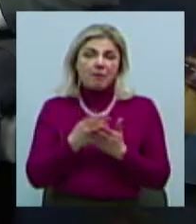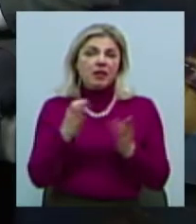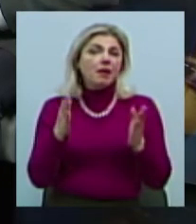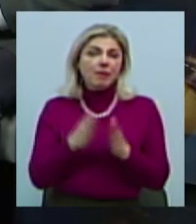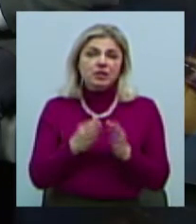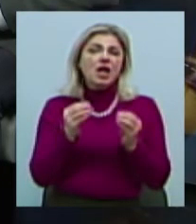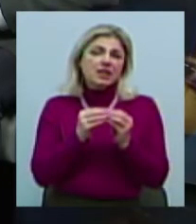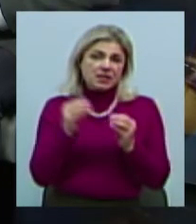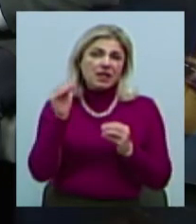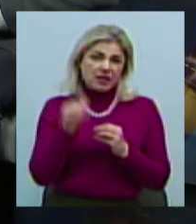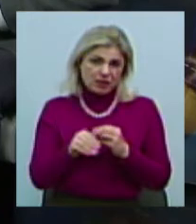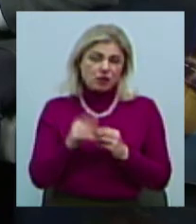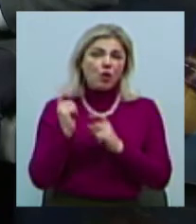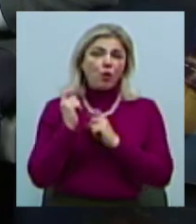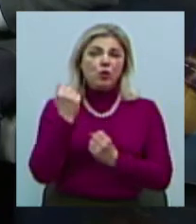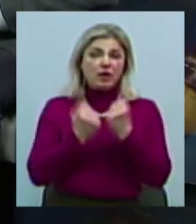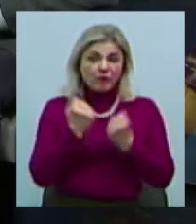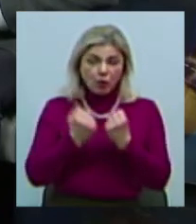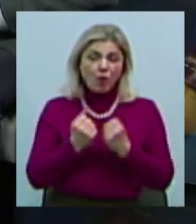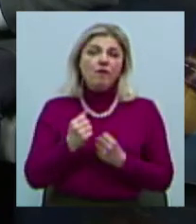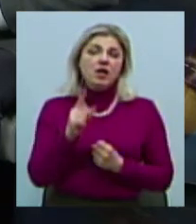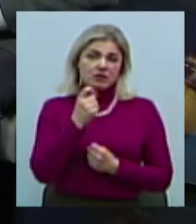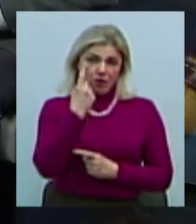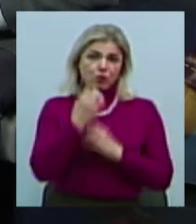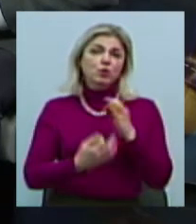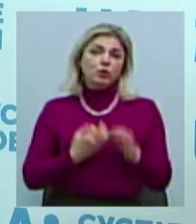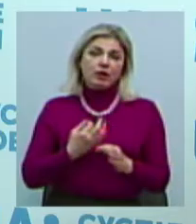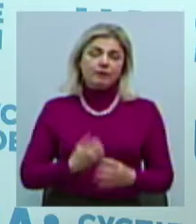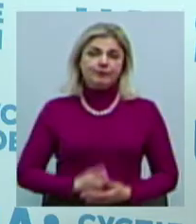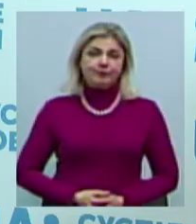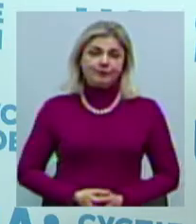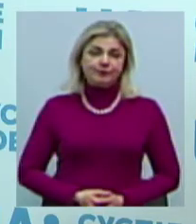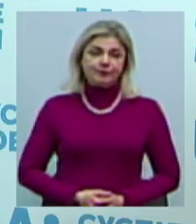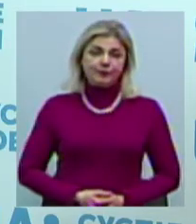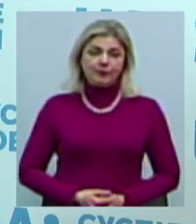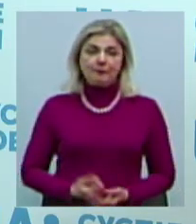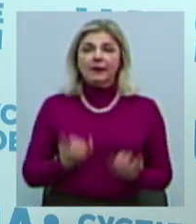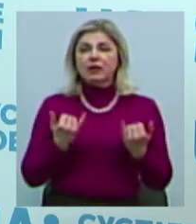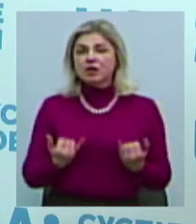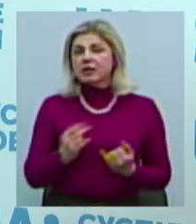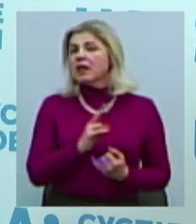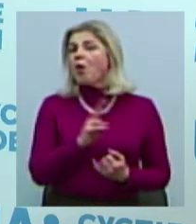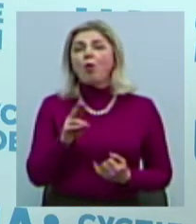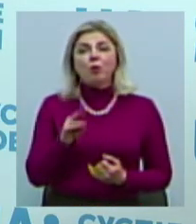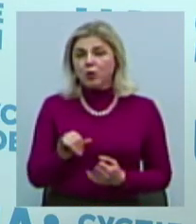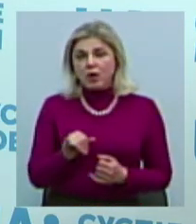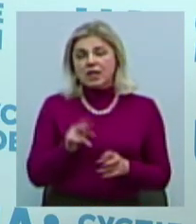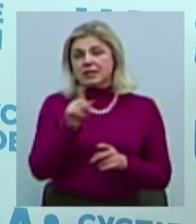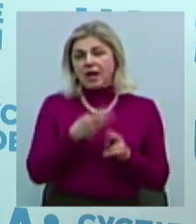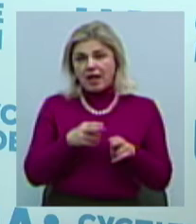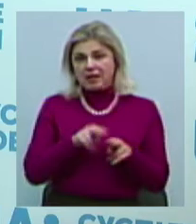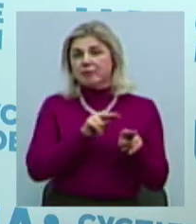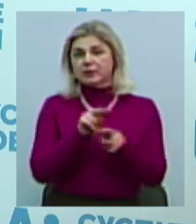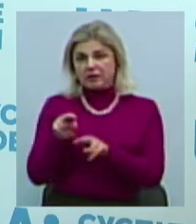грузовиков проходит по мосту за сутки. Угу. Ну, то, что зараз просто нема кому за этим стежить.